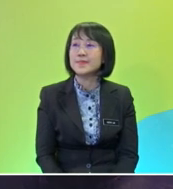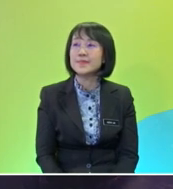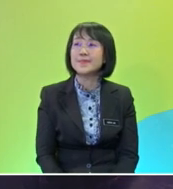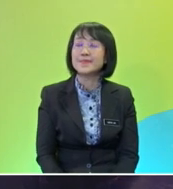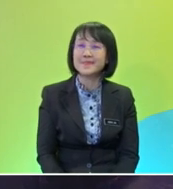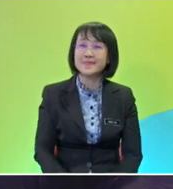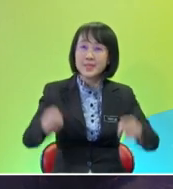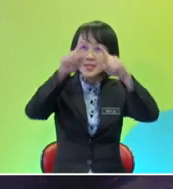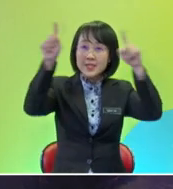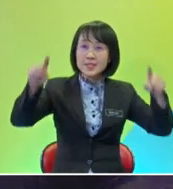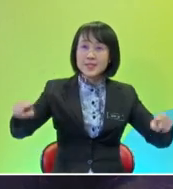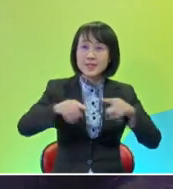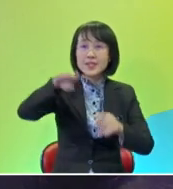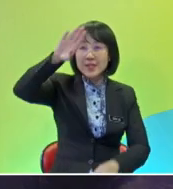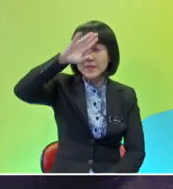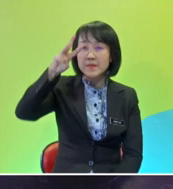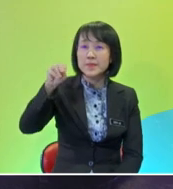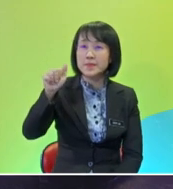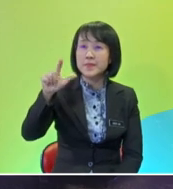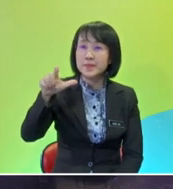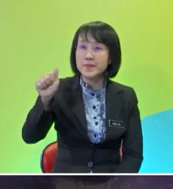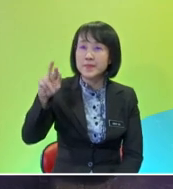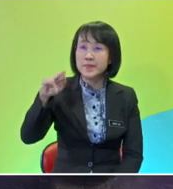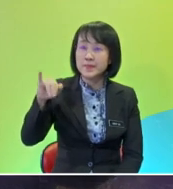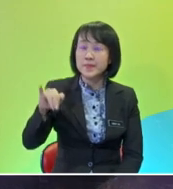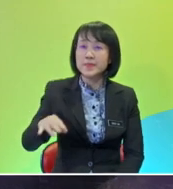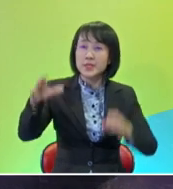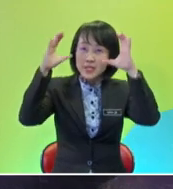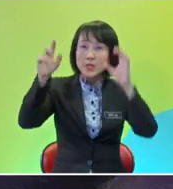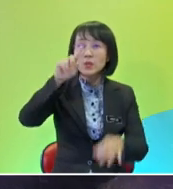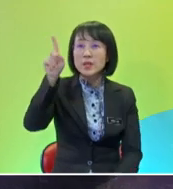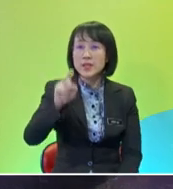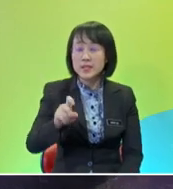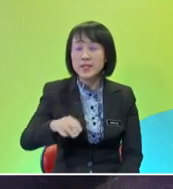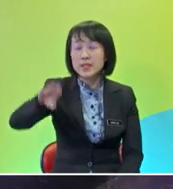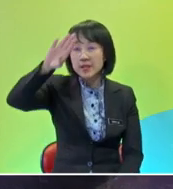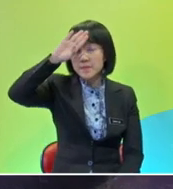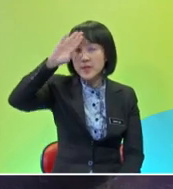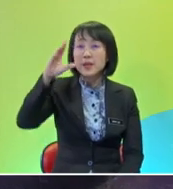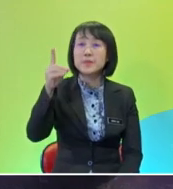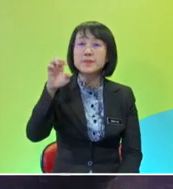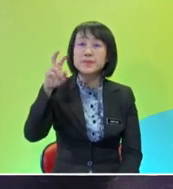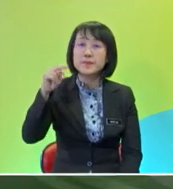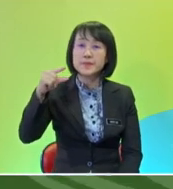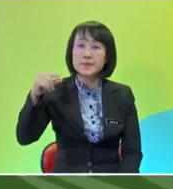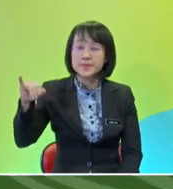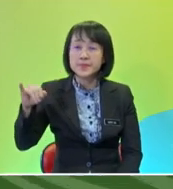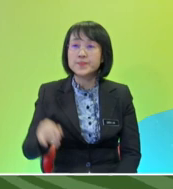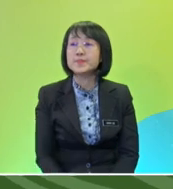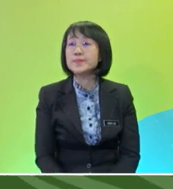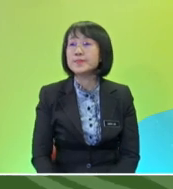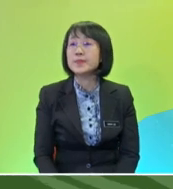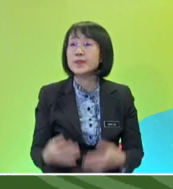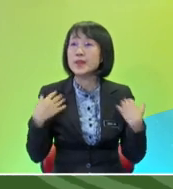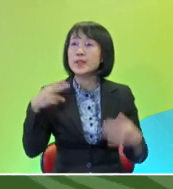malaria lain. Ni demam denggi. Betul. Siapa lagi nak cuba? Okey. Ada lagi dua orang. Siapa lagi